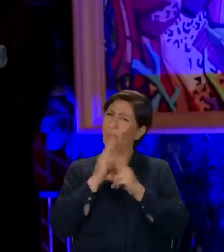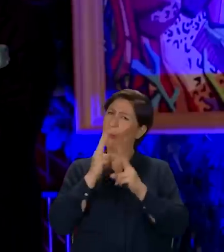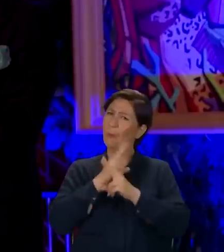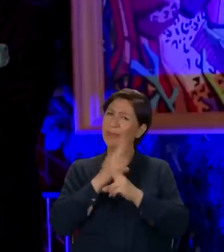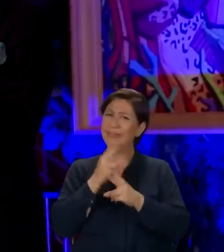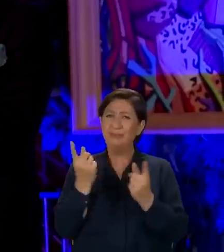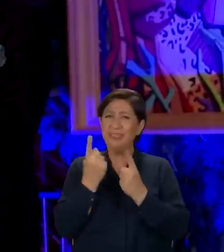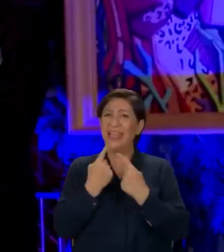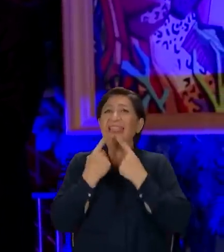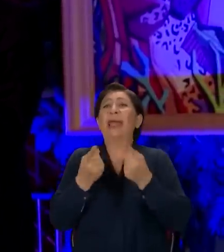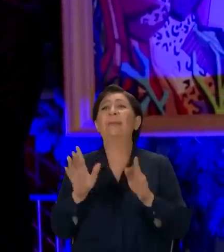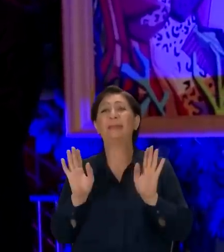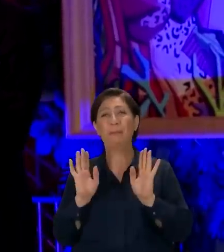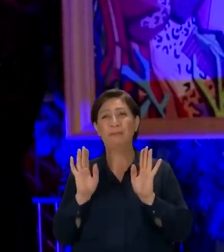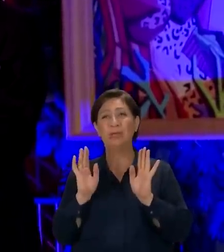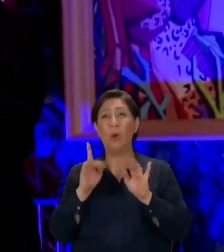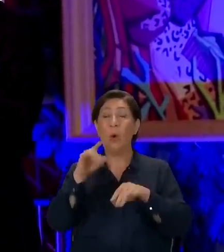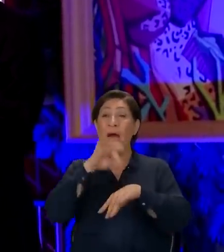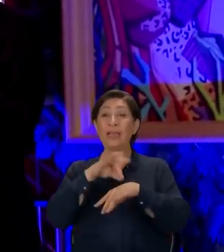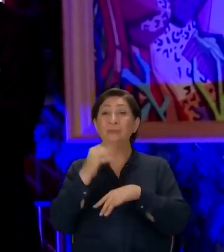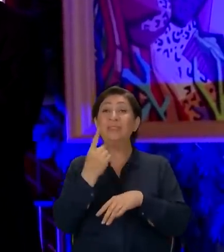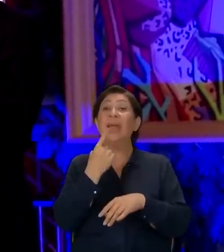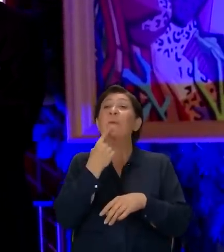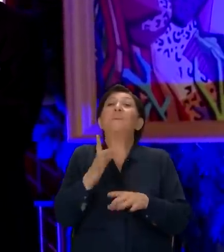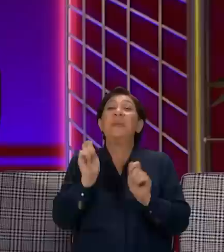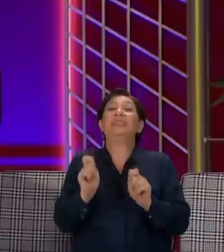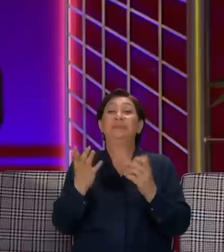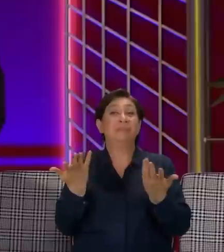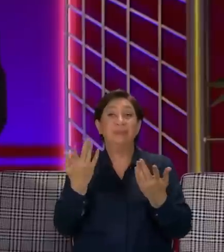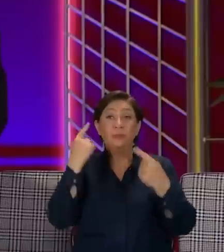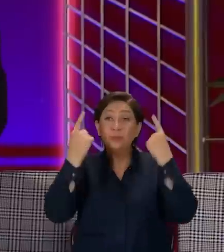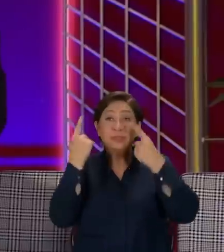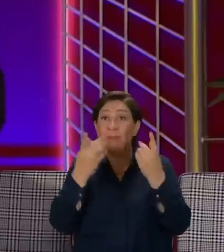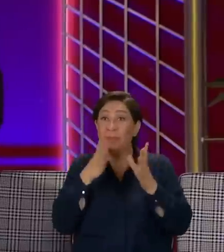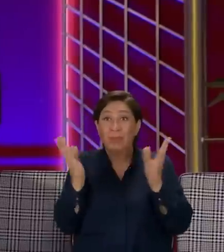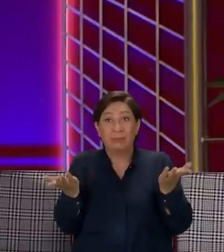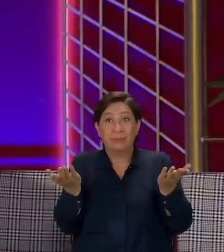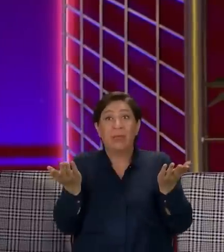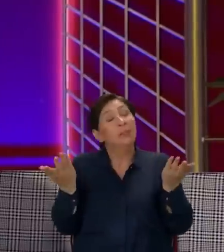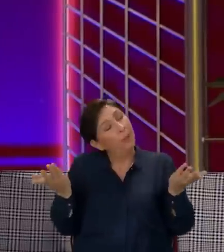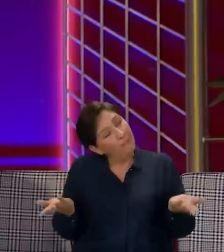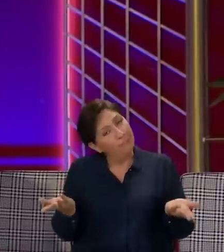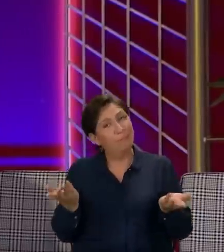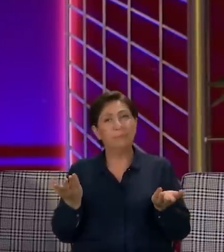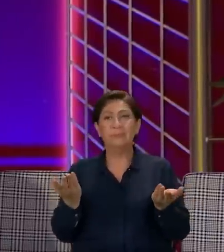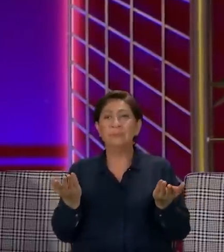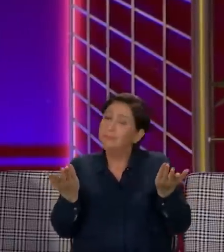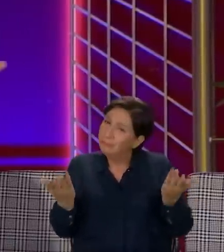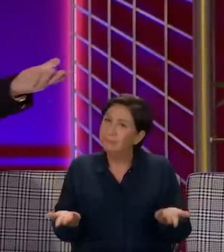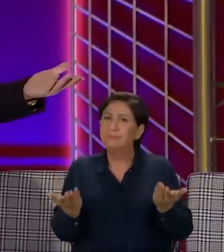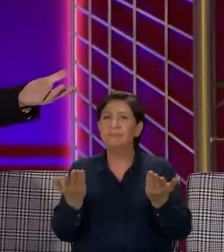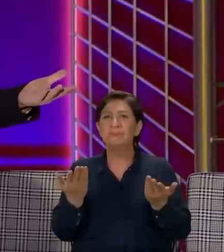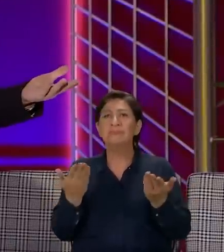bir şey yapamadım yani. Yani o anda bir şey yapamazdım tabii de yani ne düşüneceğimi bilemedim. Tamam,